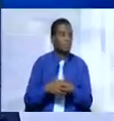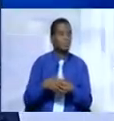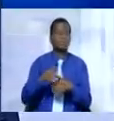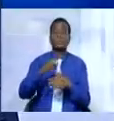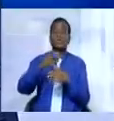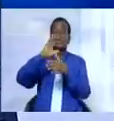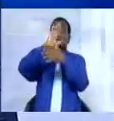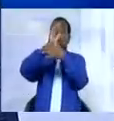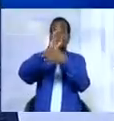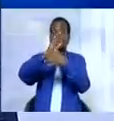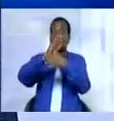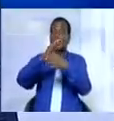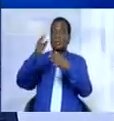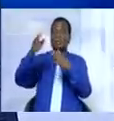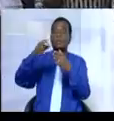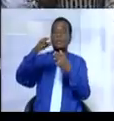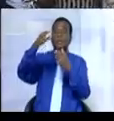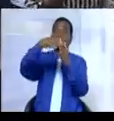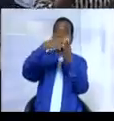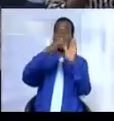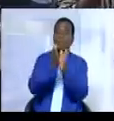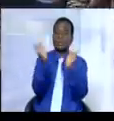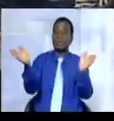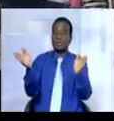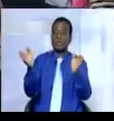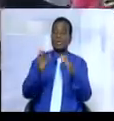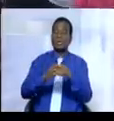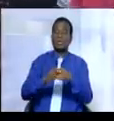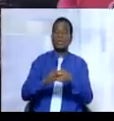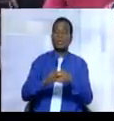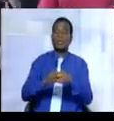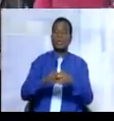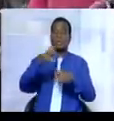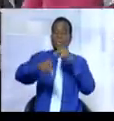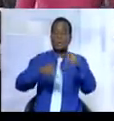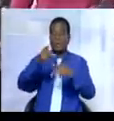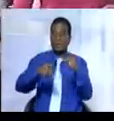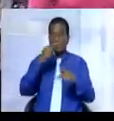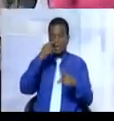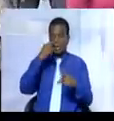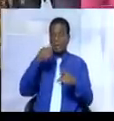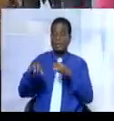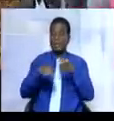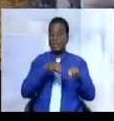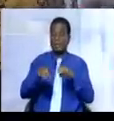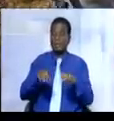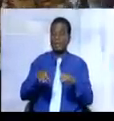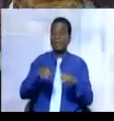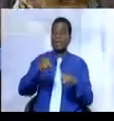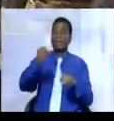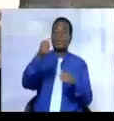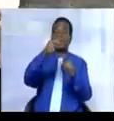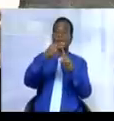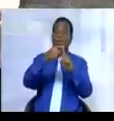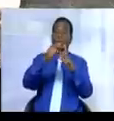le recensement général de la population et de l'habitat initialement prévu en novembre dernier va se dérouler finalement du 10